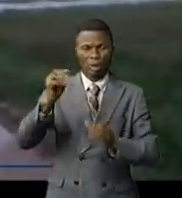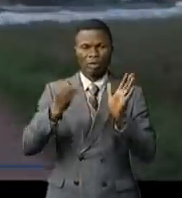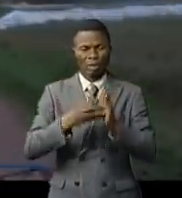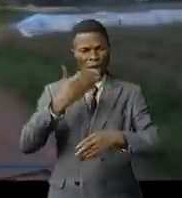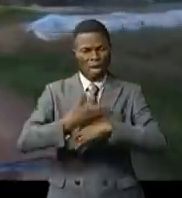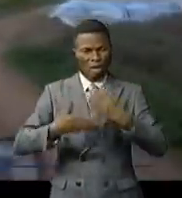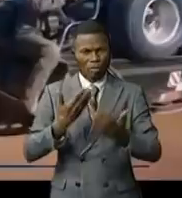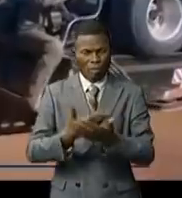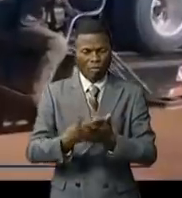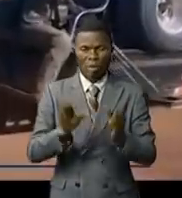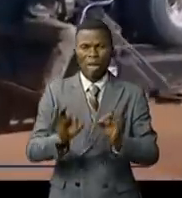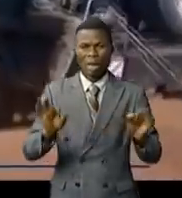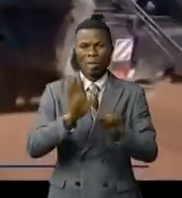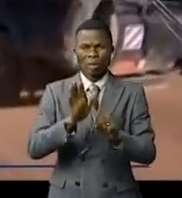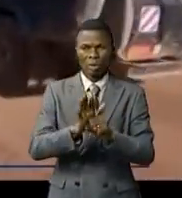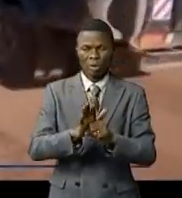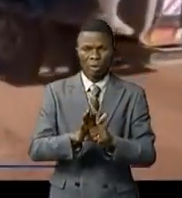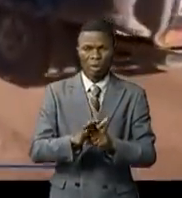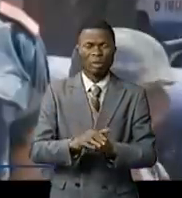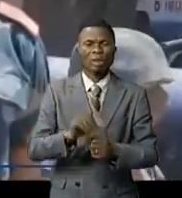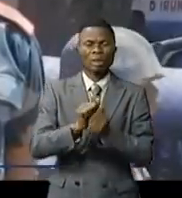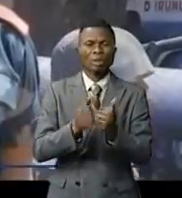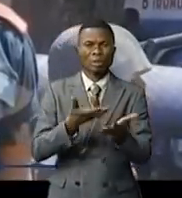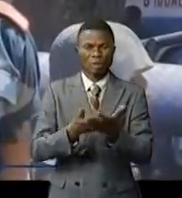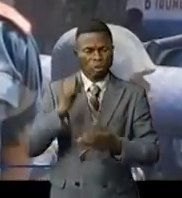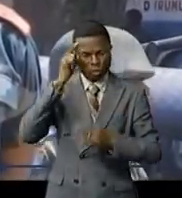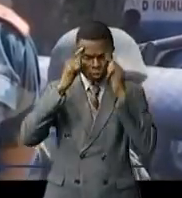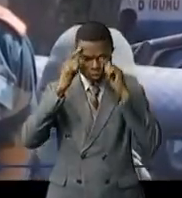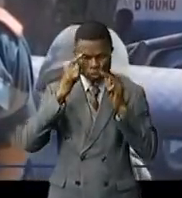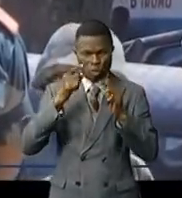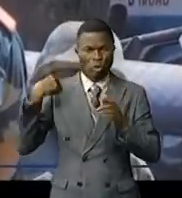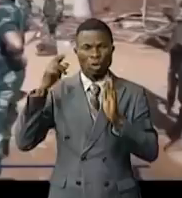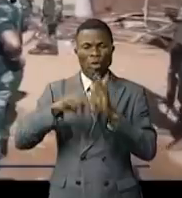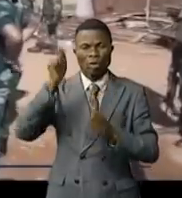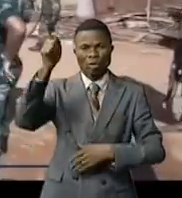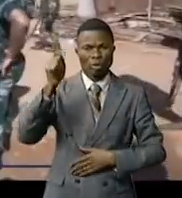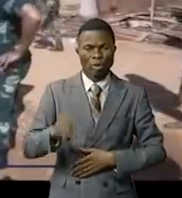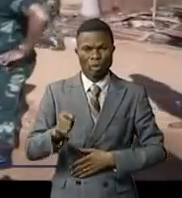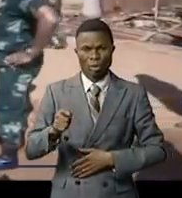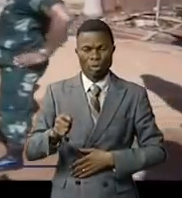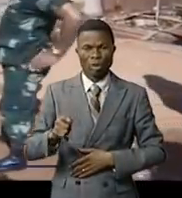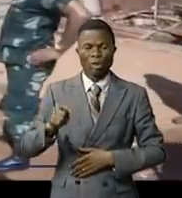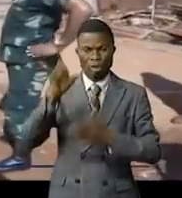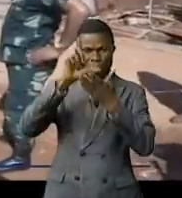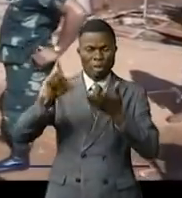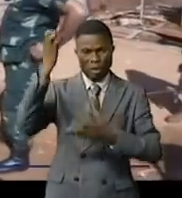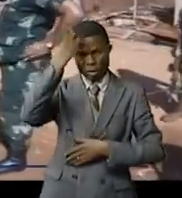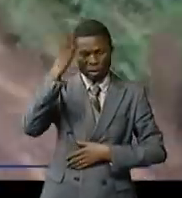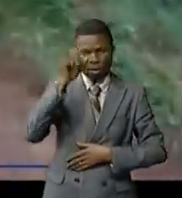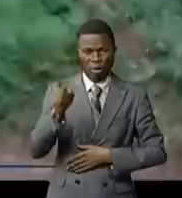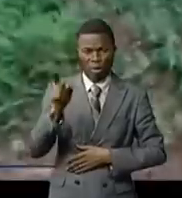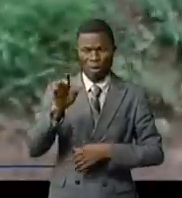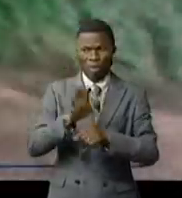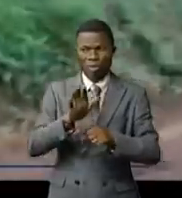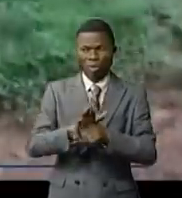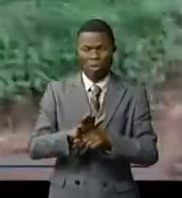vit son importance à cette période de l'état de siège, souci ardent du gouverneur militaire, le lieutenant général Luboyan Kachoma Johnny,